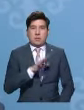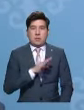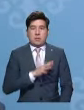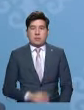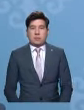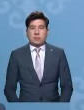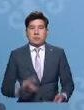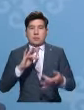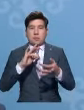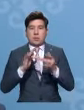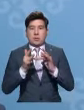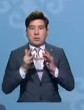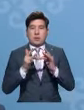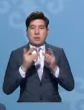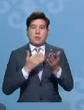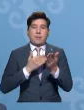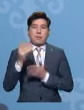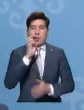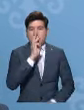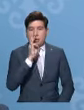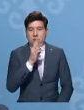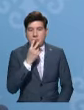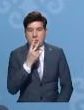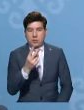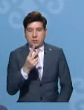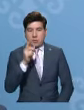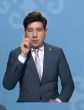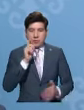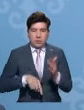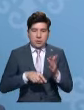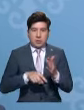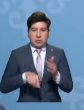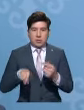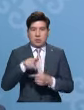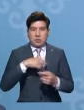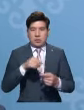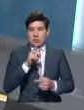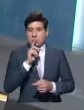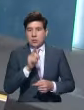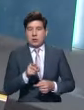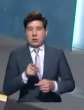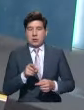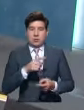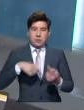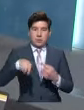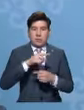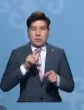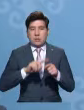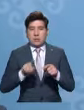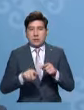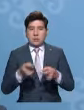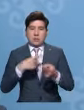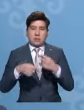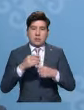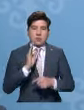Интернеттен жоғары айлықты көріп, соған сеніп қалады, барып, бізбен ондай болмайды, біз тез ораламыз, ақша табамыз деп